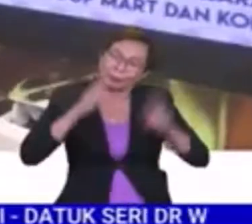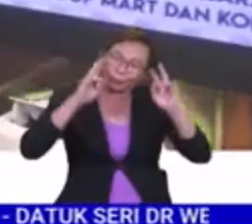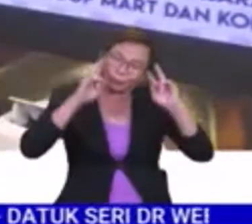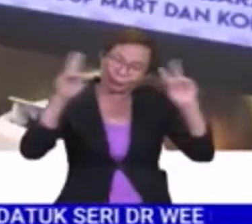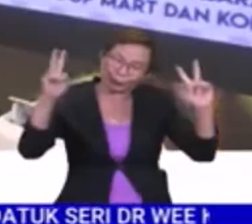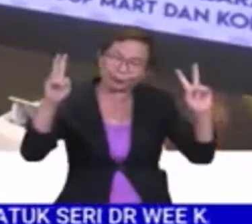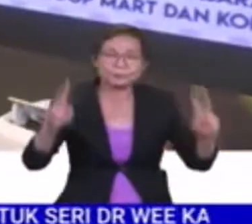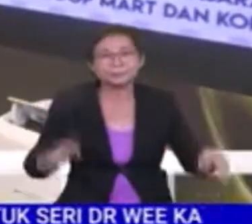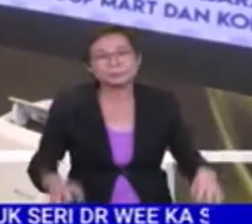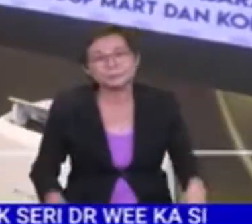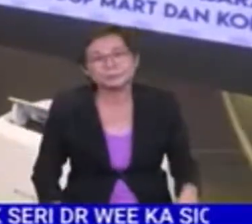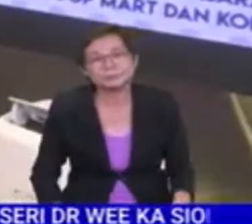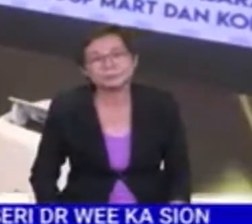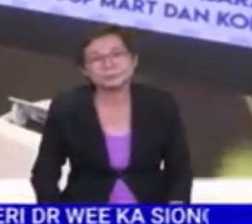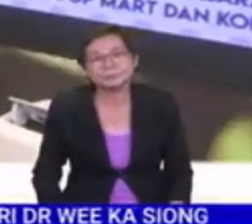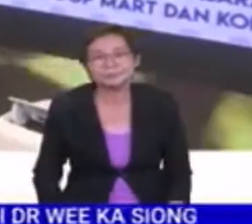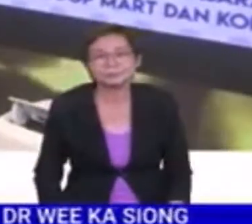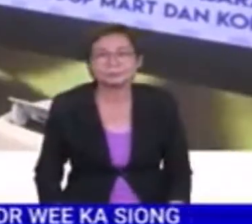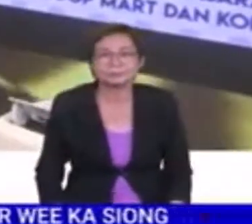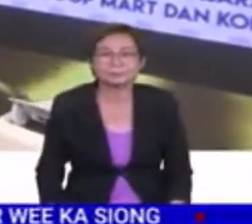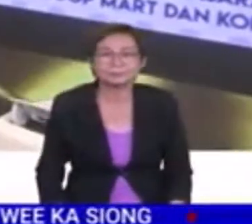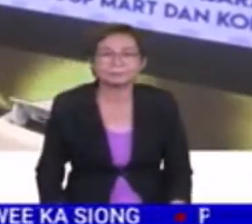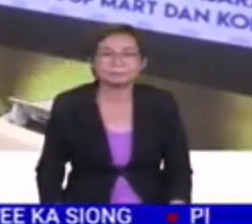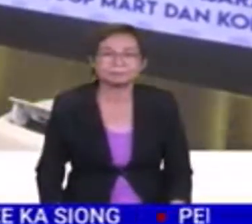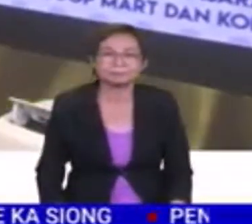Kedai cermin mata dengan